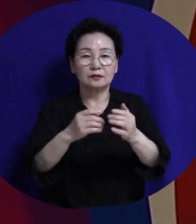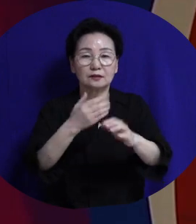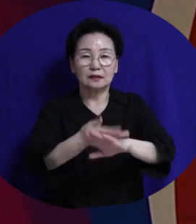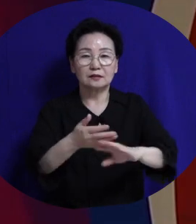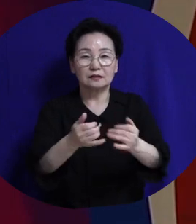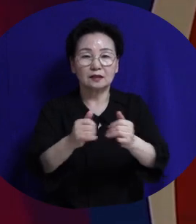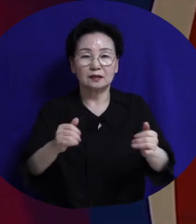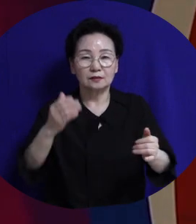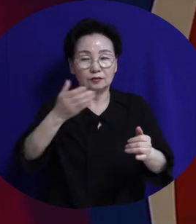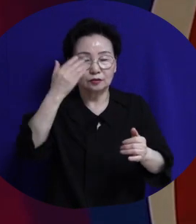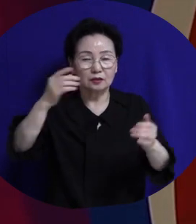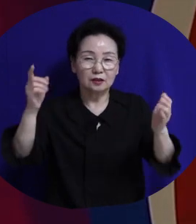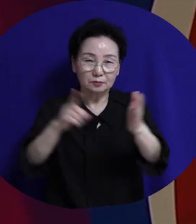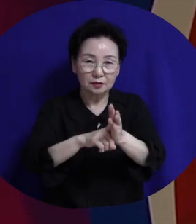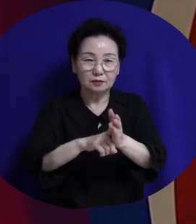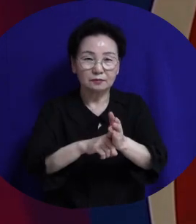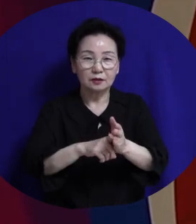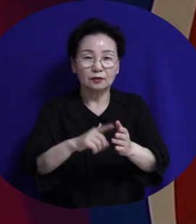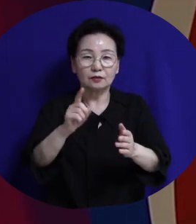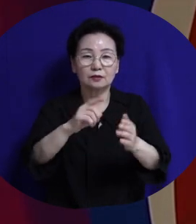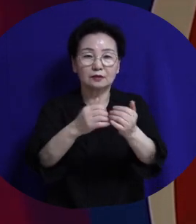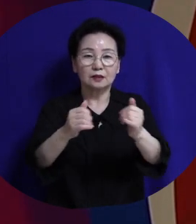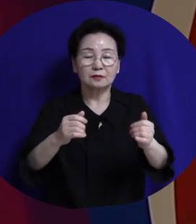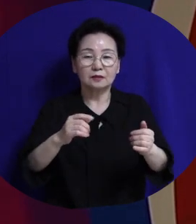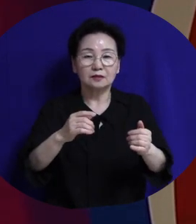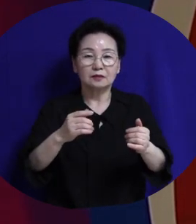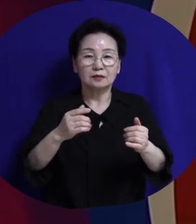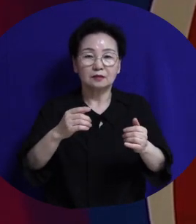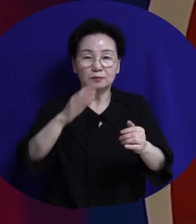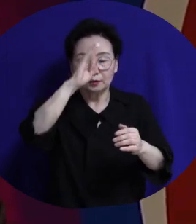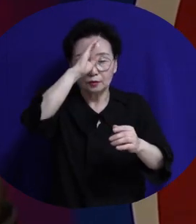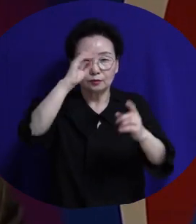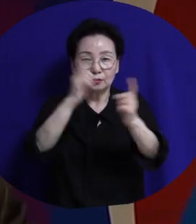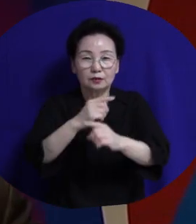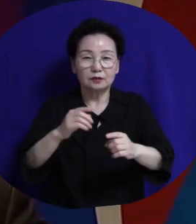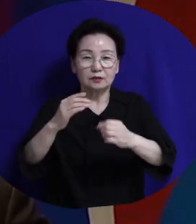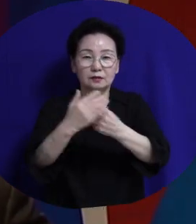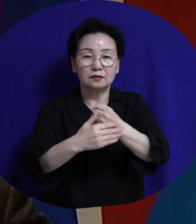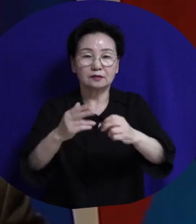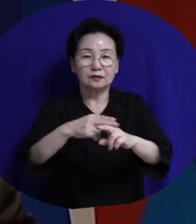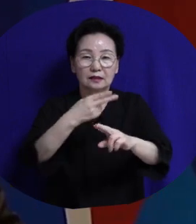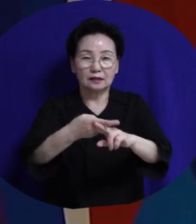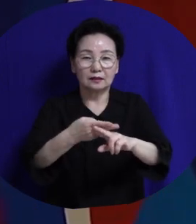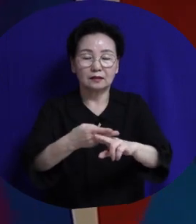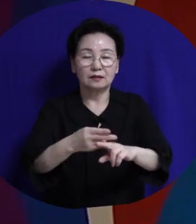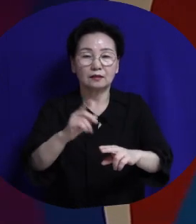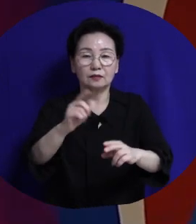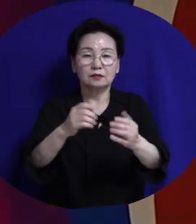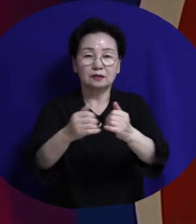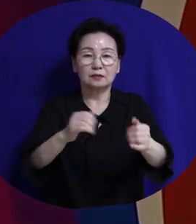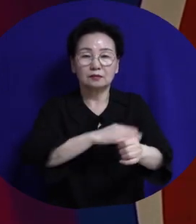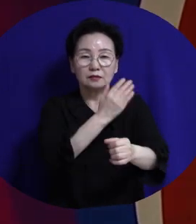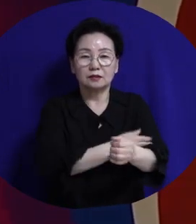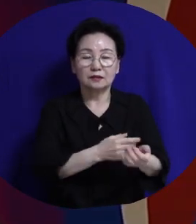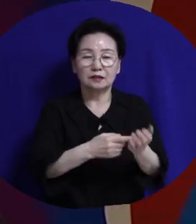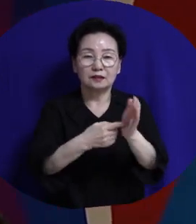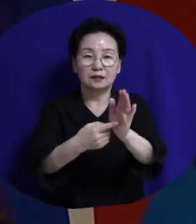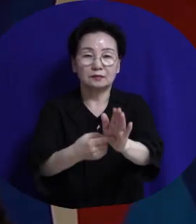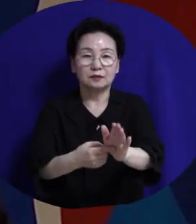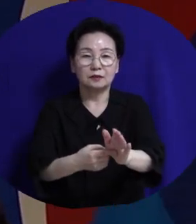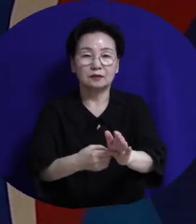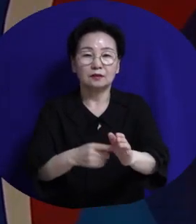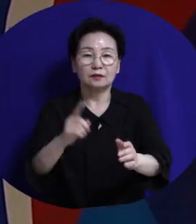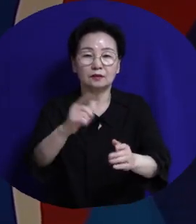다른 얘기는 성령의 믿음을, 어떤 얘기는 한 성령으로 병 고치는 은사를, 어떤 얘기는 능력을 행함을, 어떤